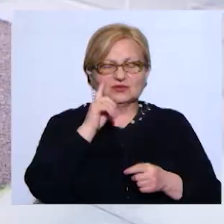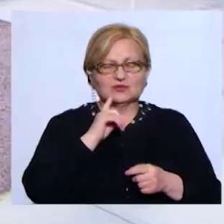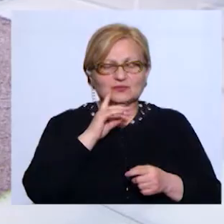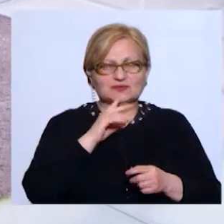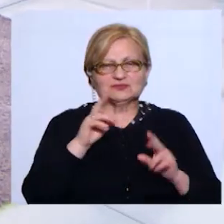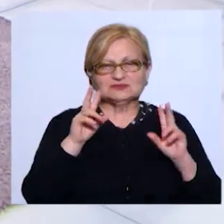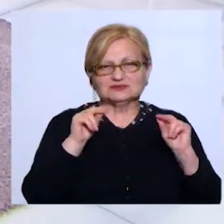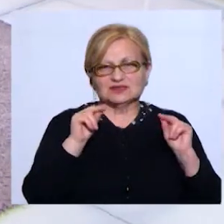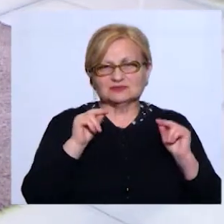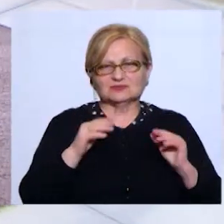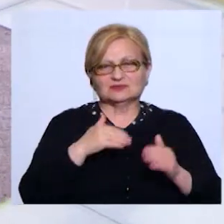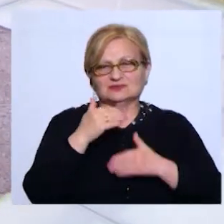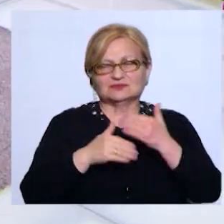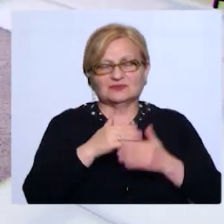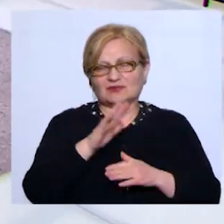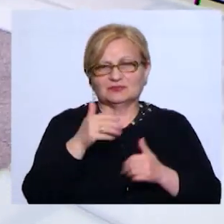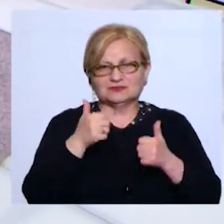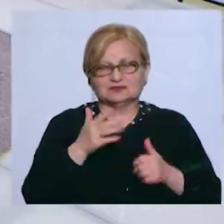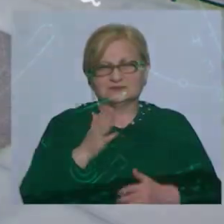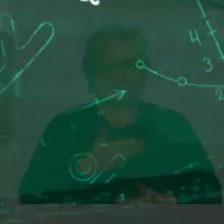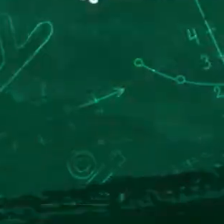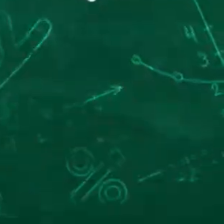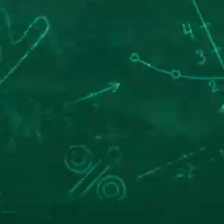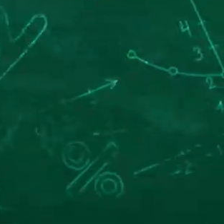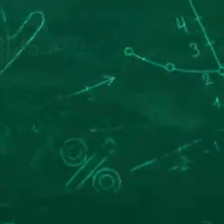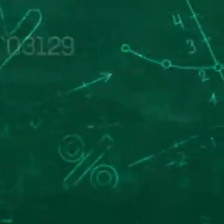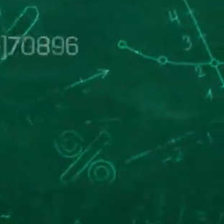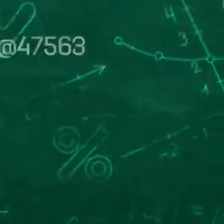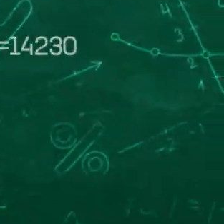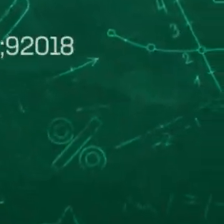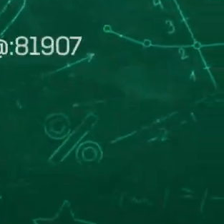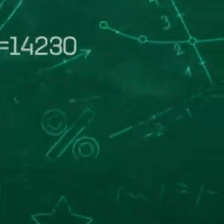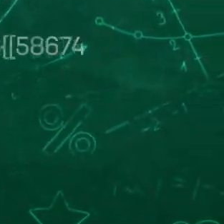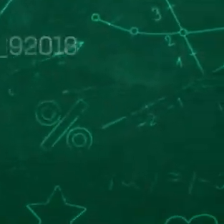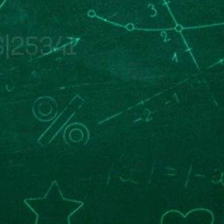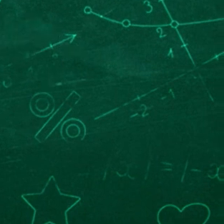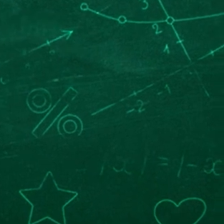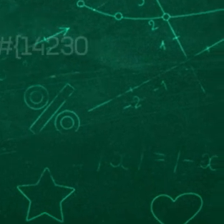წარმატებულ ცხოვრებას და არდადაგებს გისურვებთ.